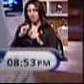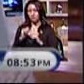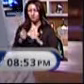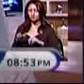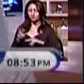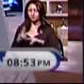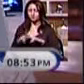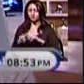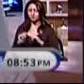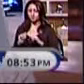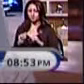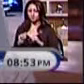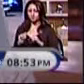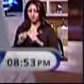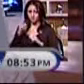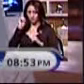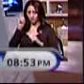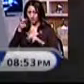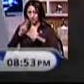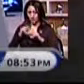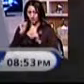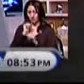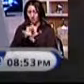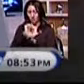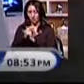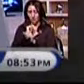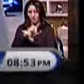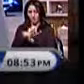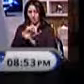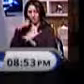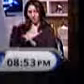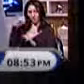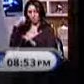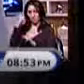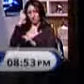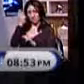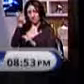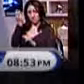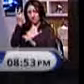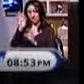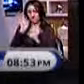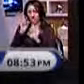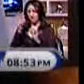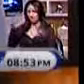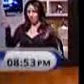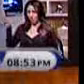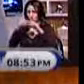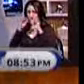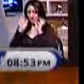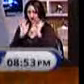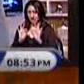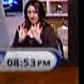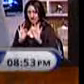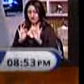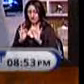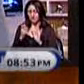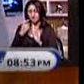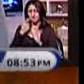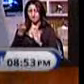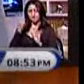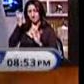انت بتتعامل على اساس انه وزاره الثقافه لازم تجيب فلوس، وده مفهوم الحقيقه مفهوم